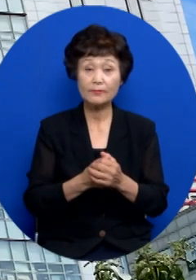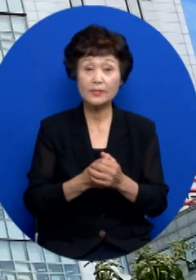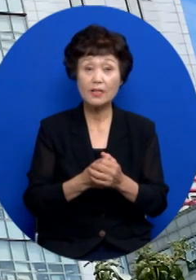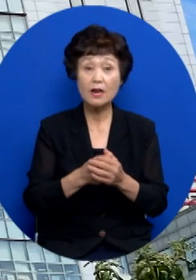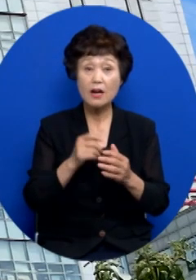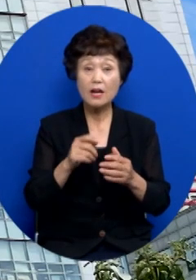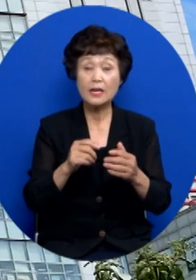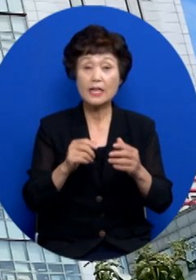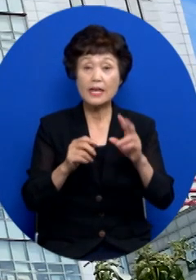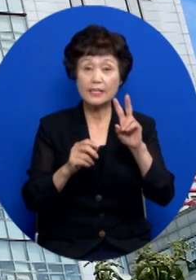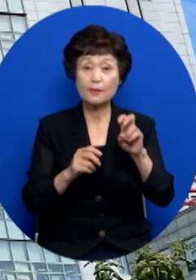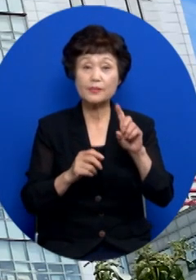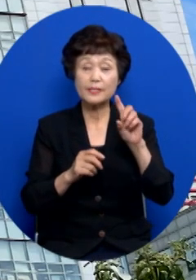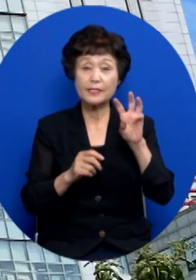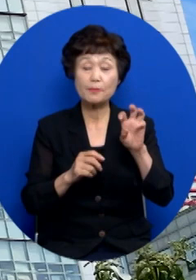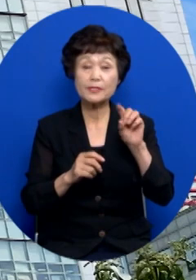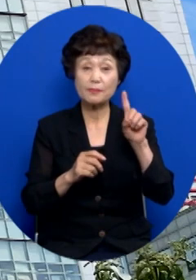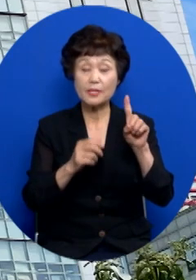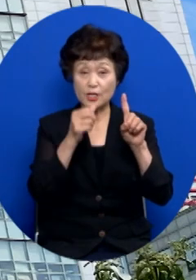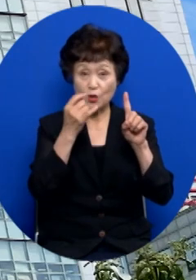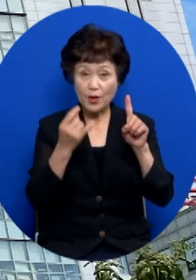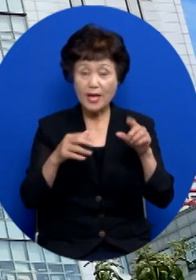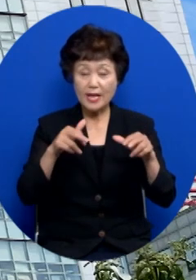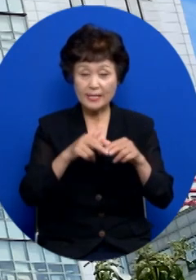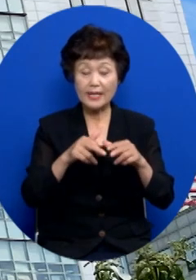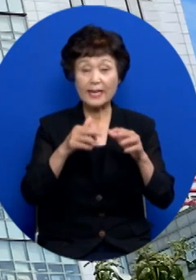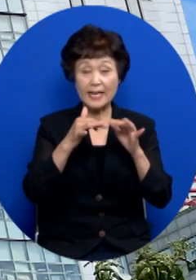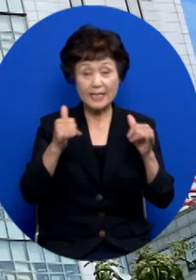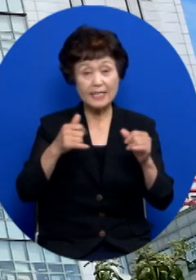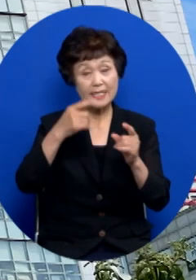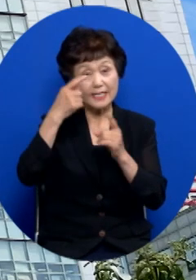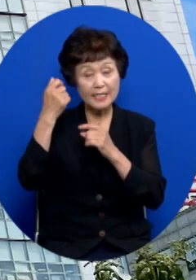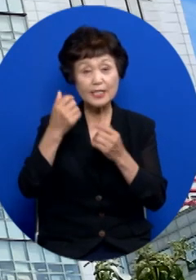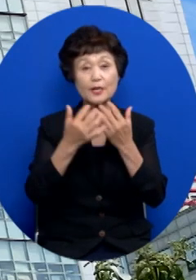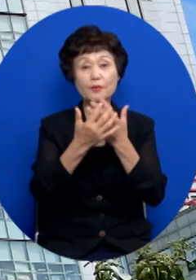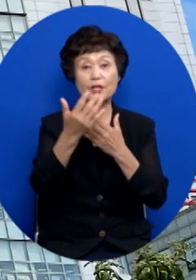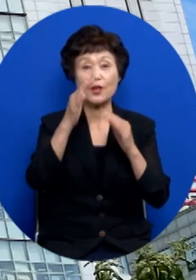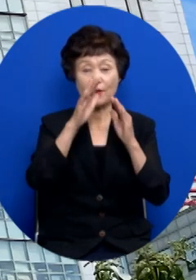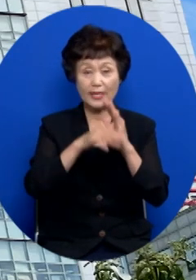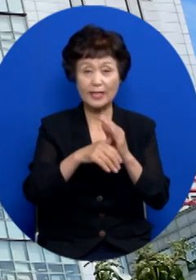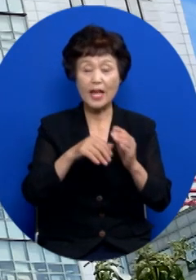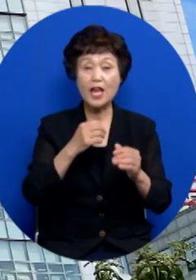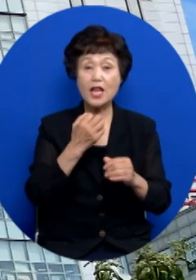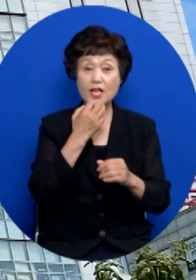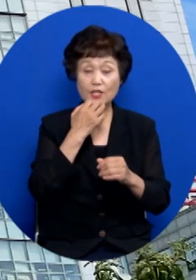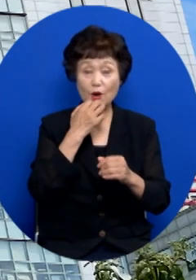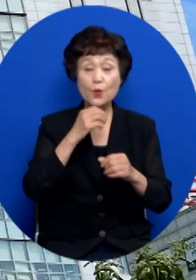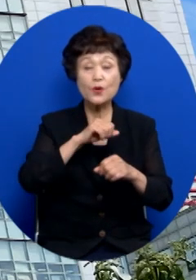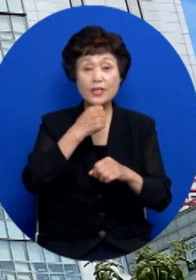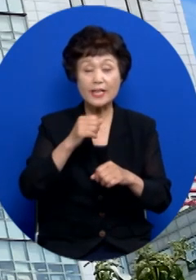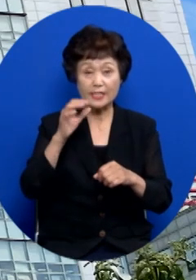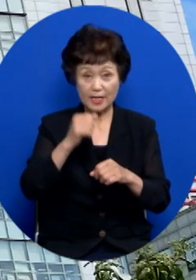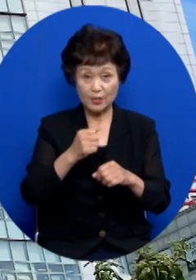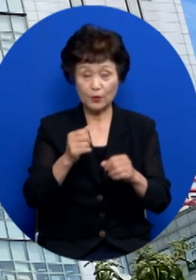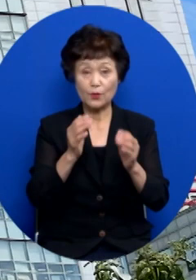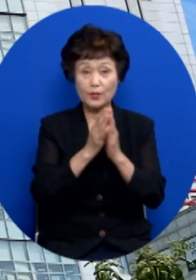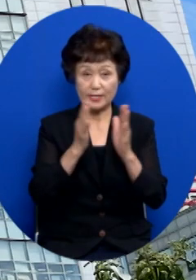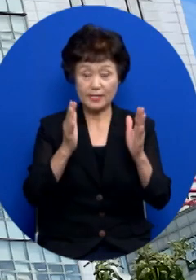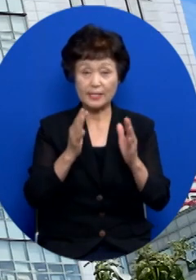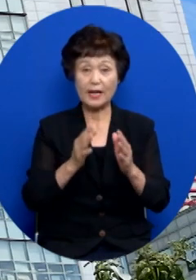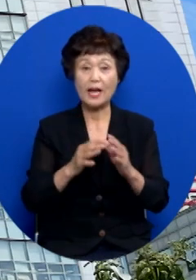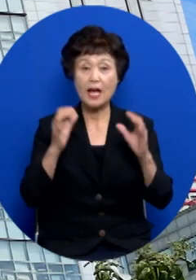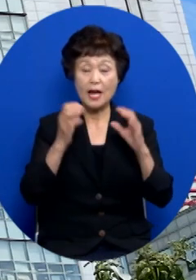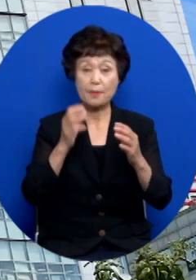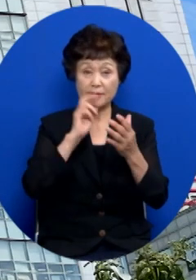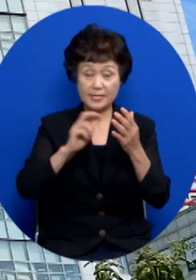예술제는 제31회 세계장애인의 날 기념 전국장애인 합창대회 서울지역 예선으로 예술제 최우수팀은 전국장애인